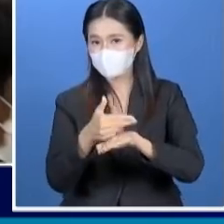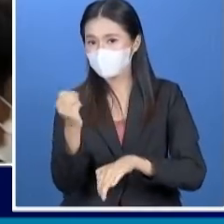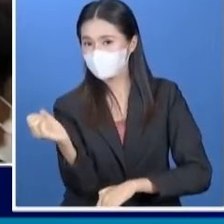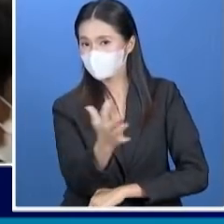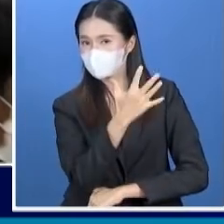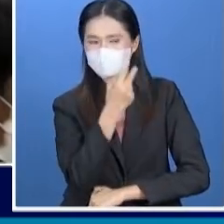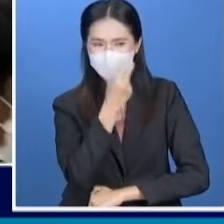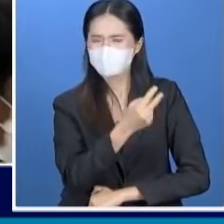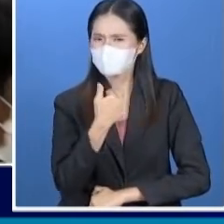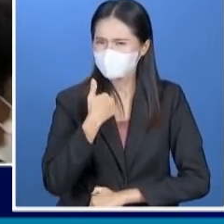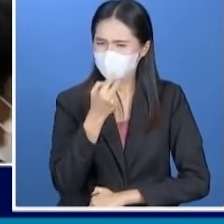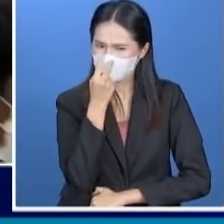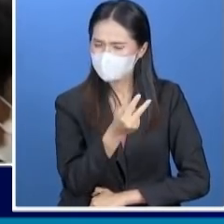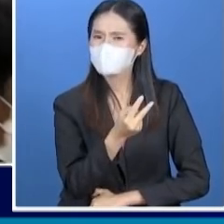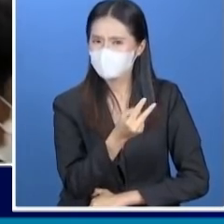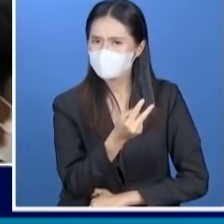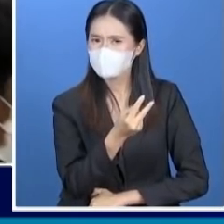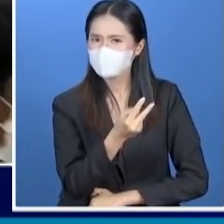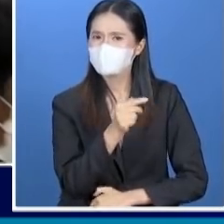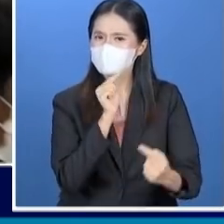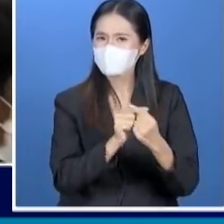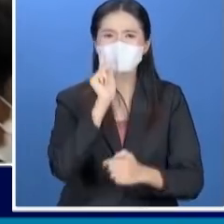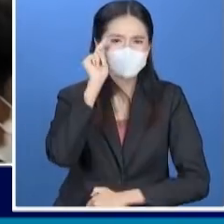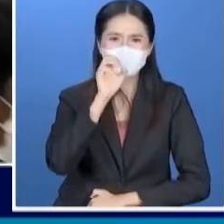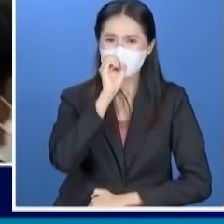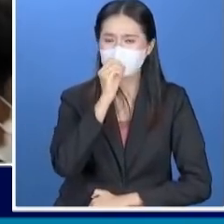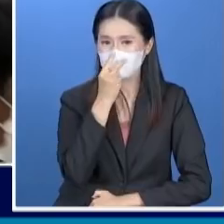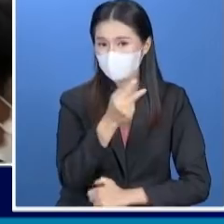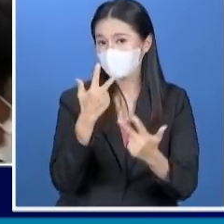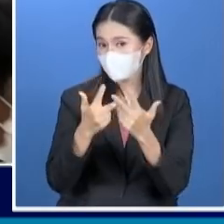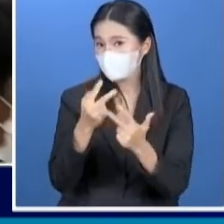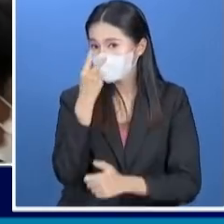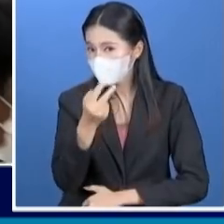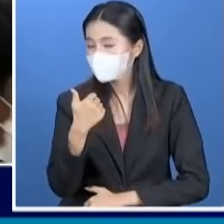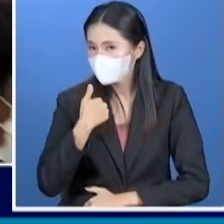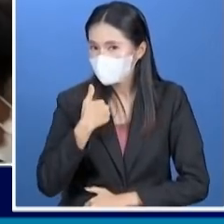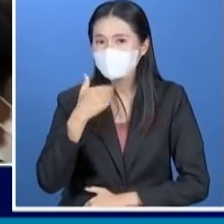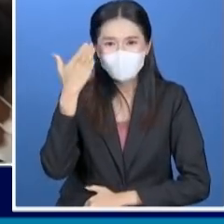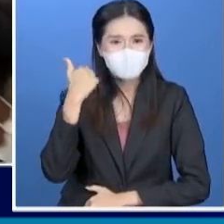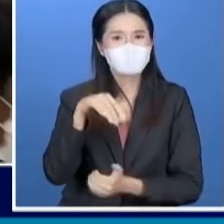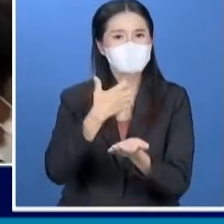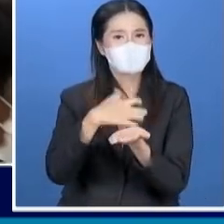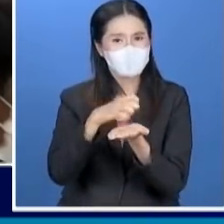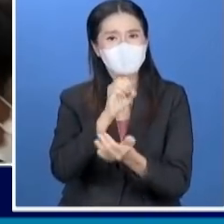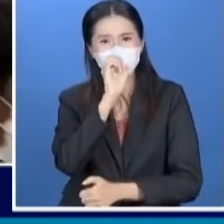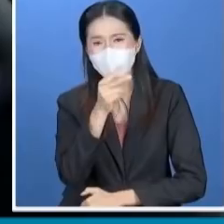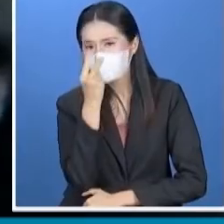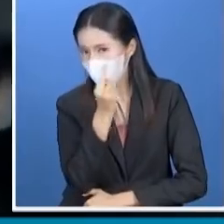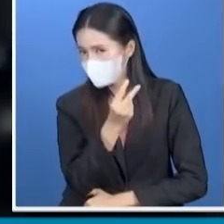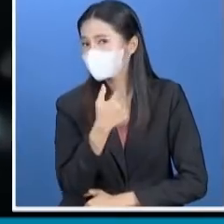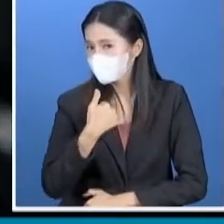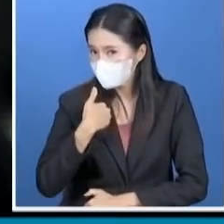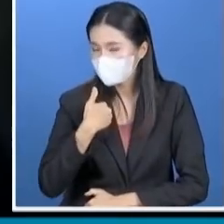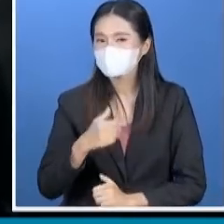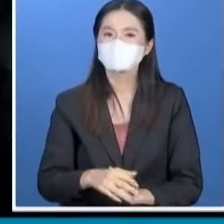ให้ดูมีหลายช็อตหลายมุมที่ได้รับการเปิดเผยผ่านทางสื่อมวลชนหรือแม้แต่อมรินทร์ทีวีเองก็คือเคยเปิดเผยภาพต่างๆไปบ้างแ